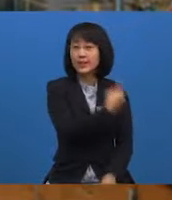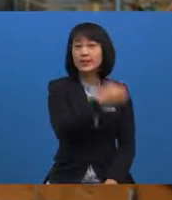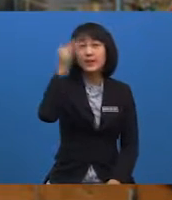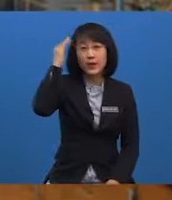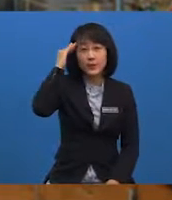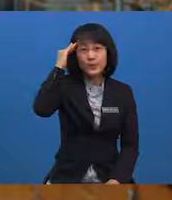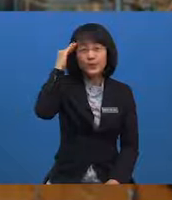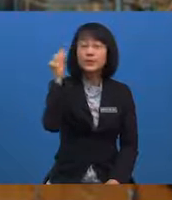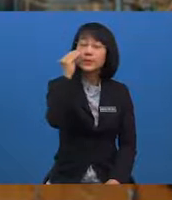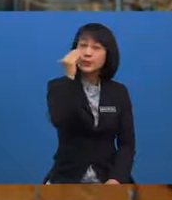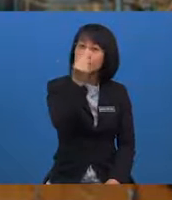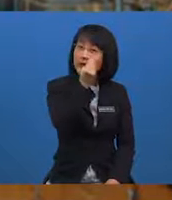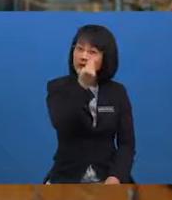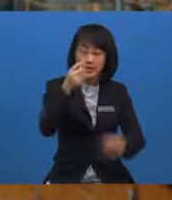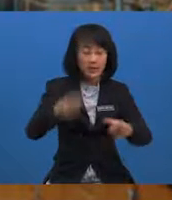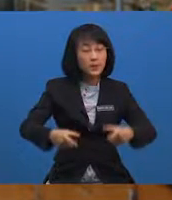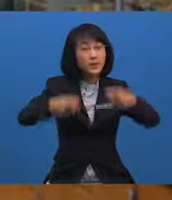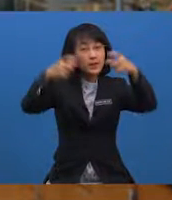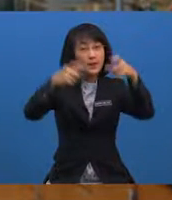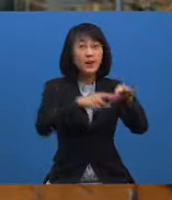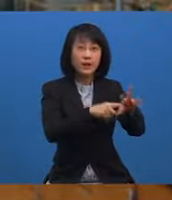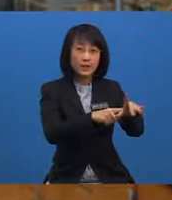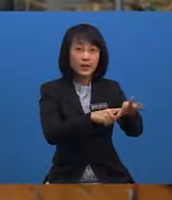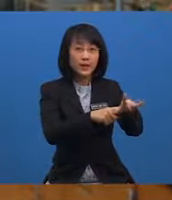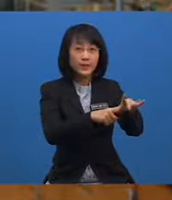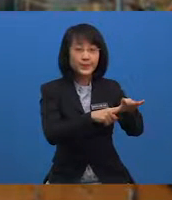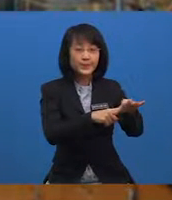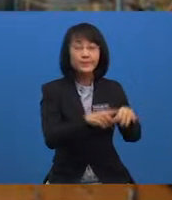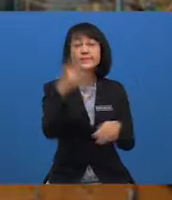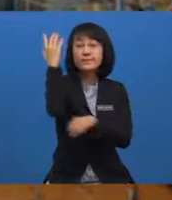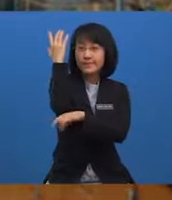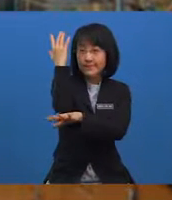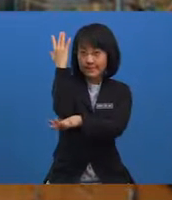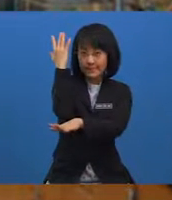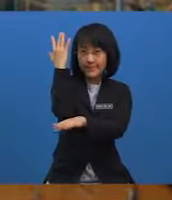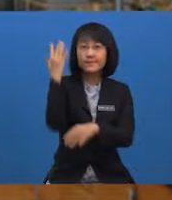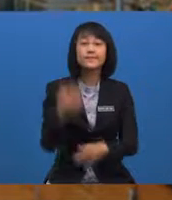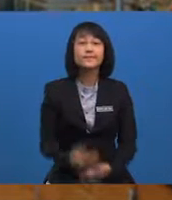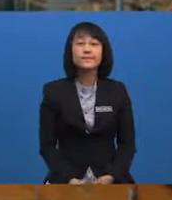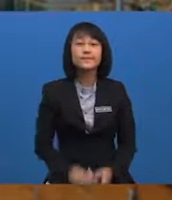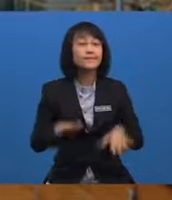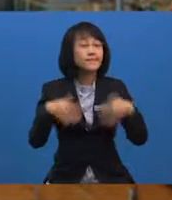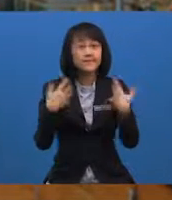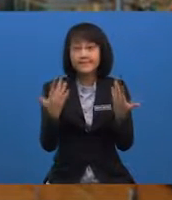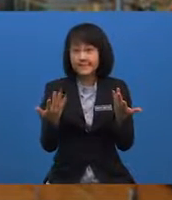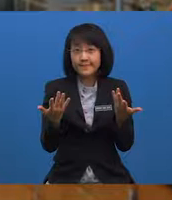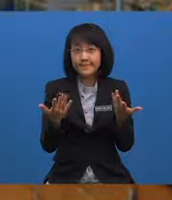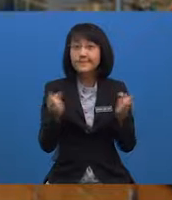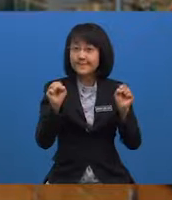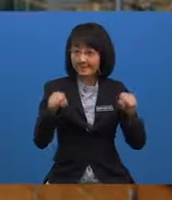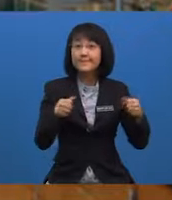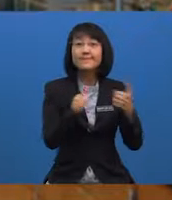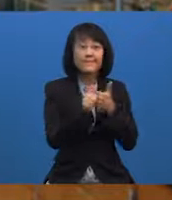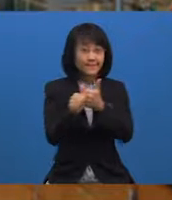bunga, batang, daun dan akar. Macam mana murid-murid? Boleh